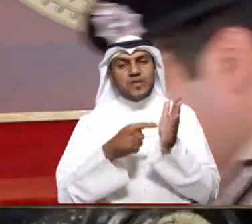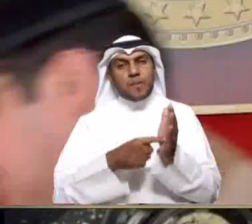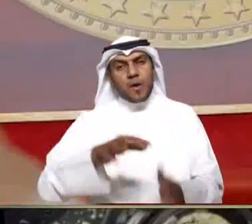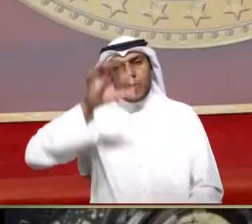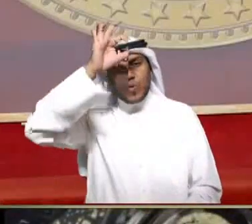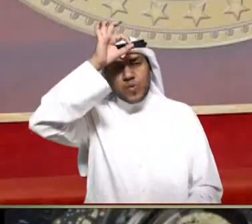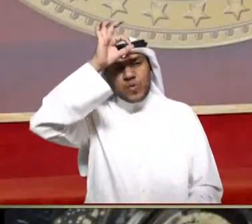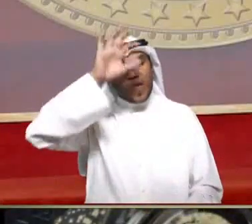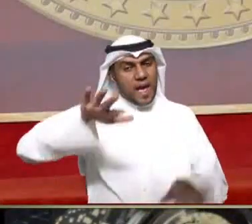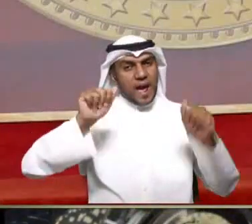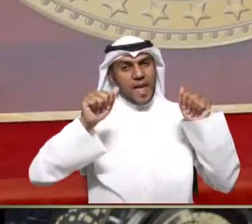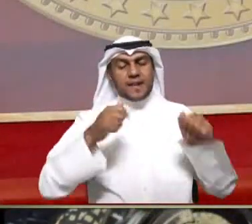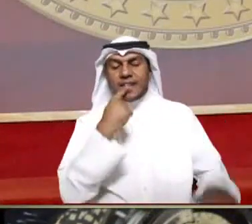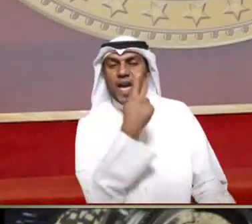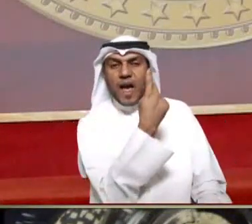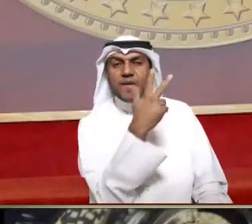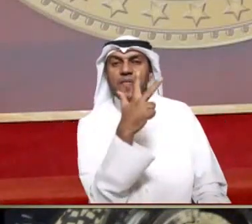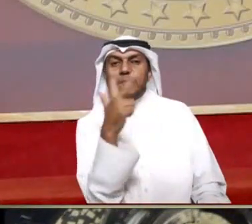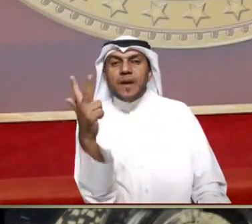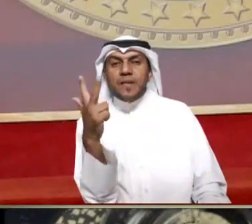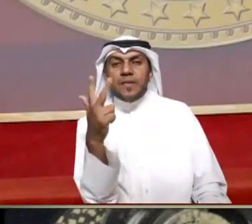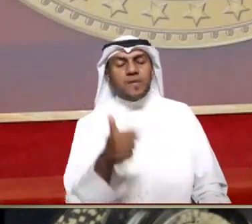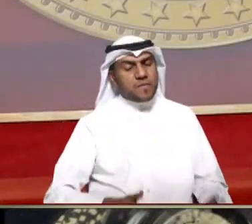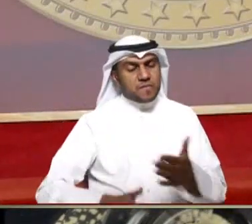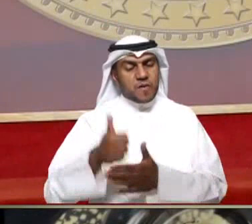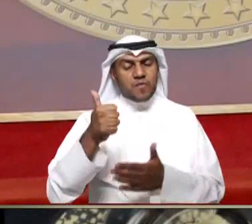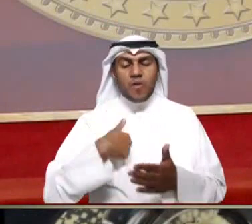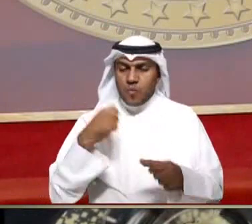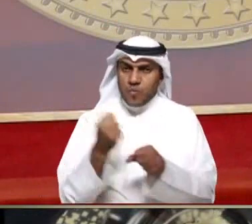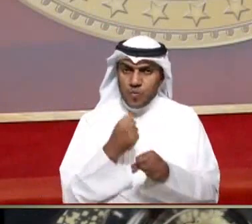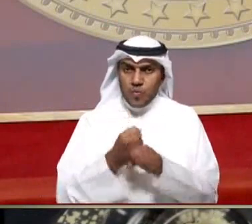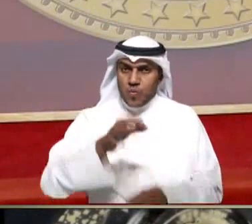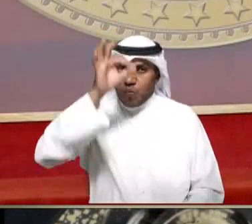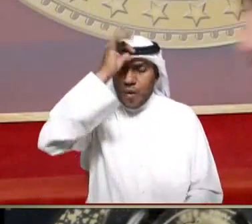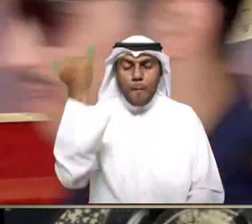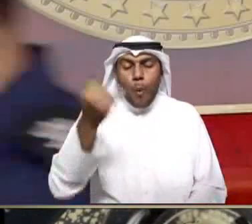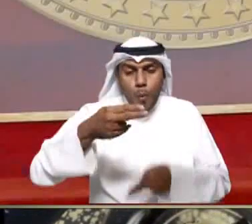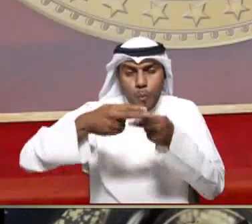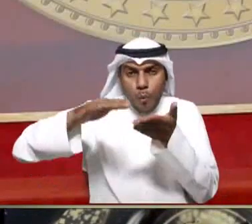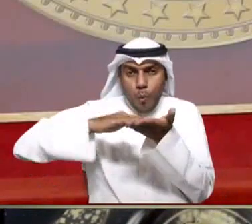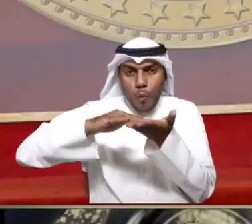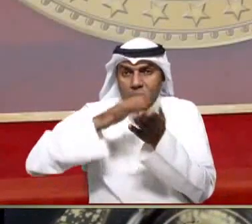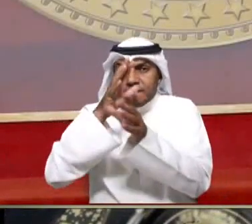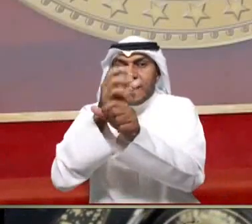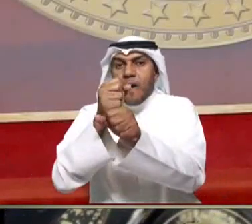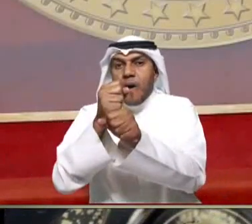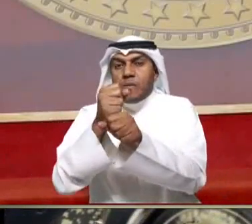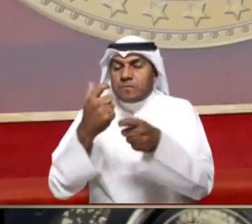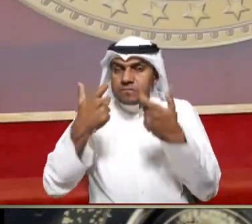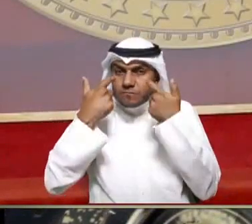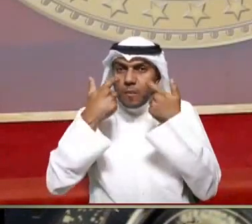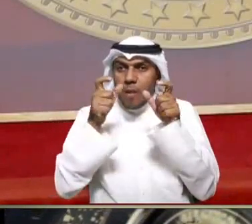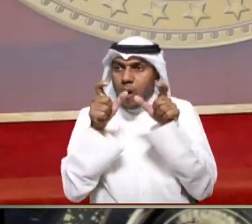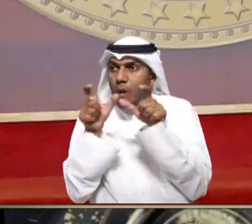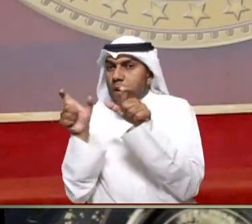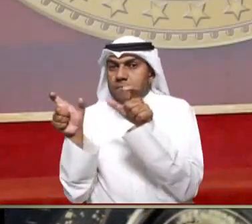2019، وأصبحوا اليوم رقباء أوائل يخدمون وطنهم ويلتحقون مع أخوانهم كوكبة جديدة في